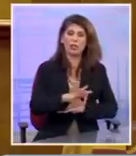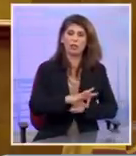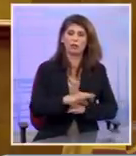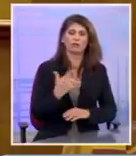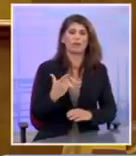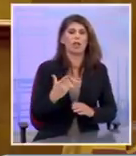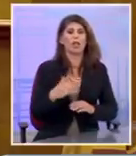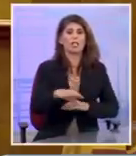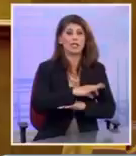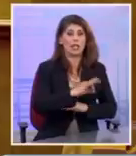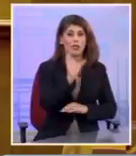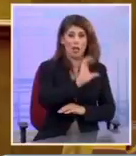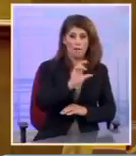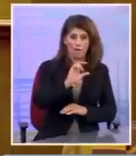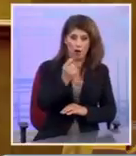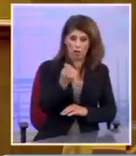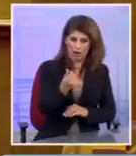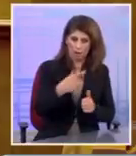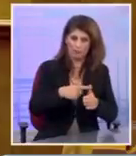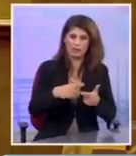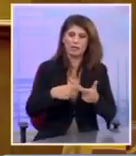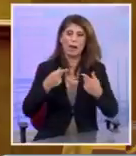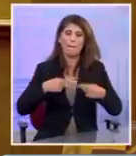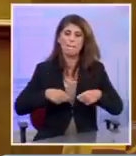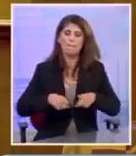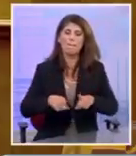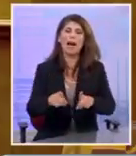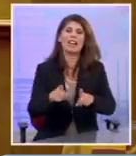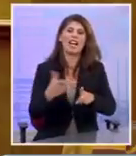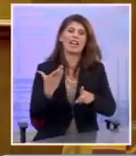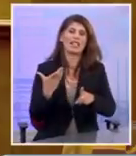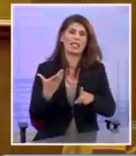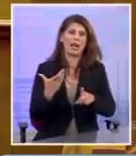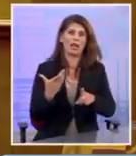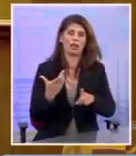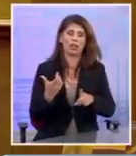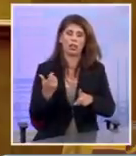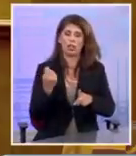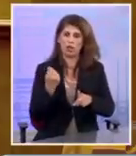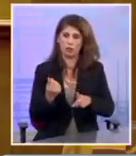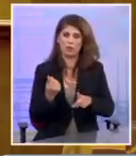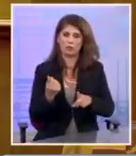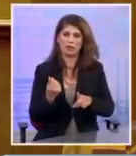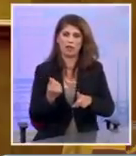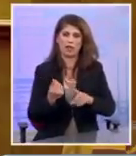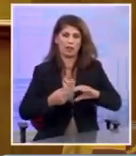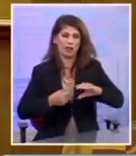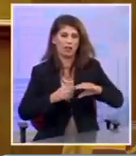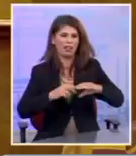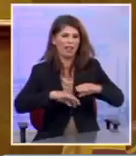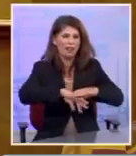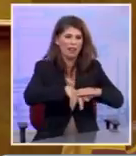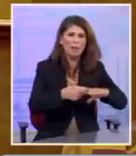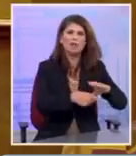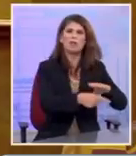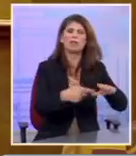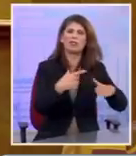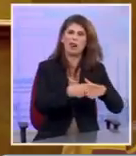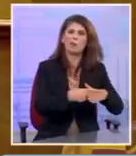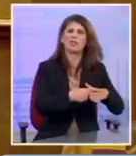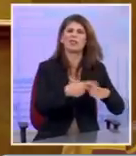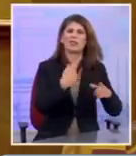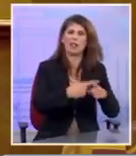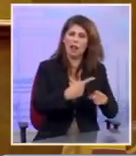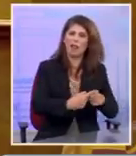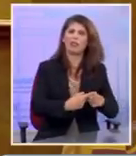Σχέδιο ευρωδραχμής, παράλληλα νομίσματα, ρυφηφή στην Τράπεζα της Ελλάδος, Plan B. Για 6 μήνες,